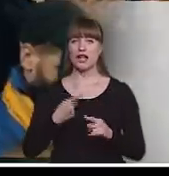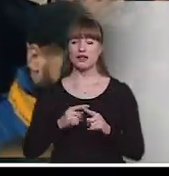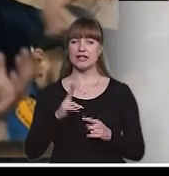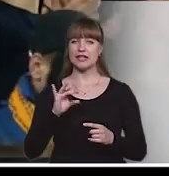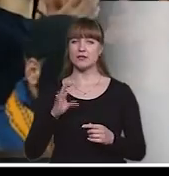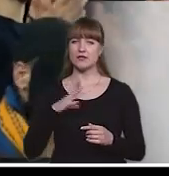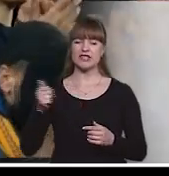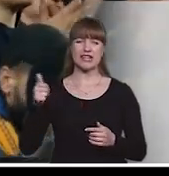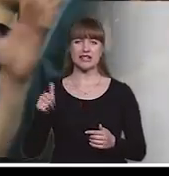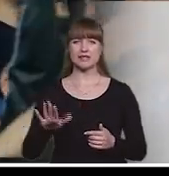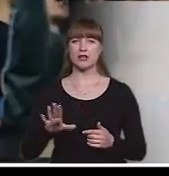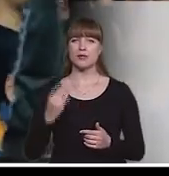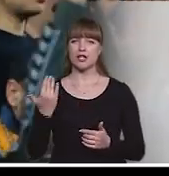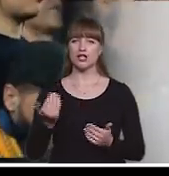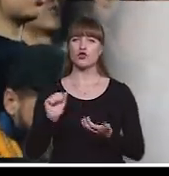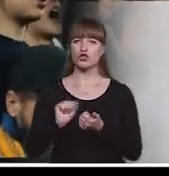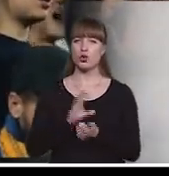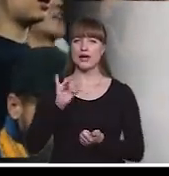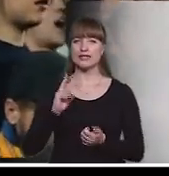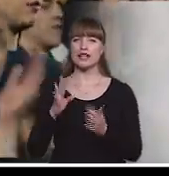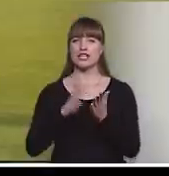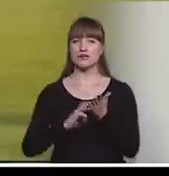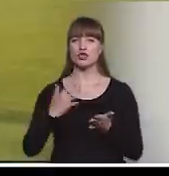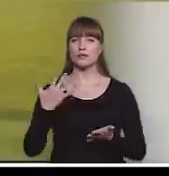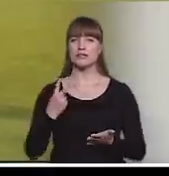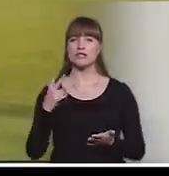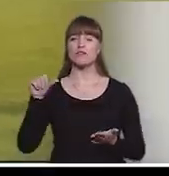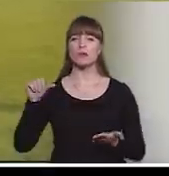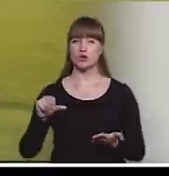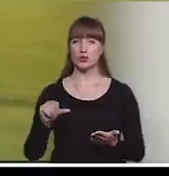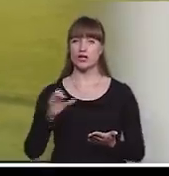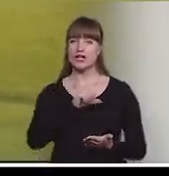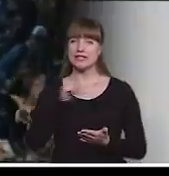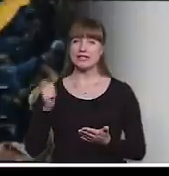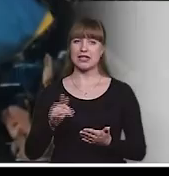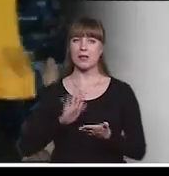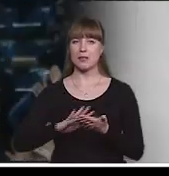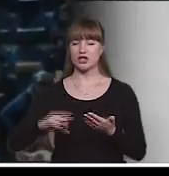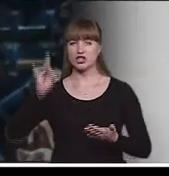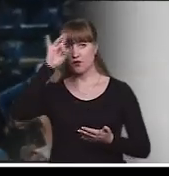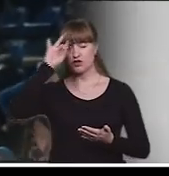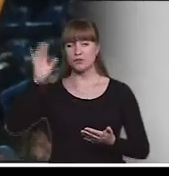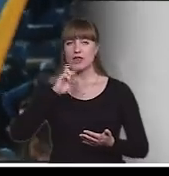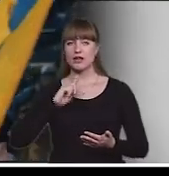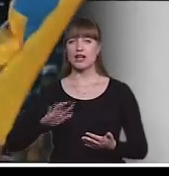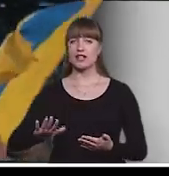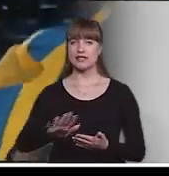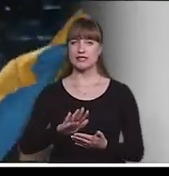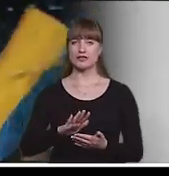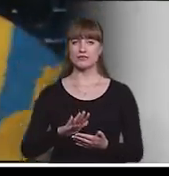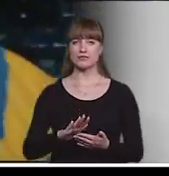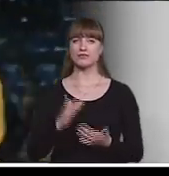И Никита Медведев стал рекордсменом. Его сухая серия 952 минуты. Самая продолжительная в чемпионатах